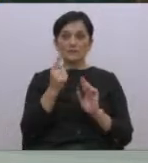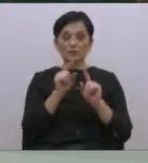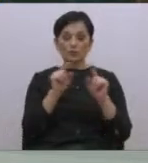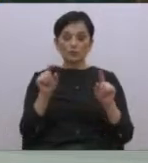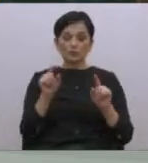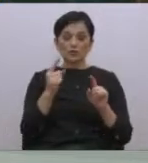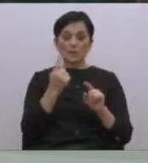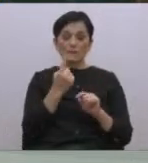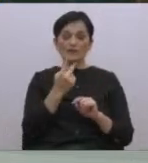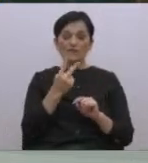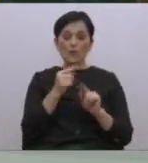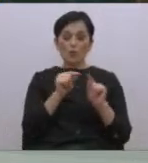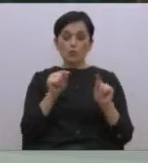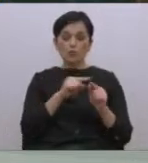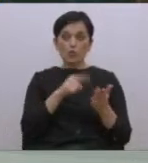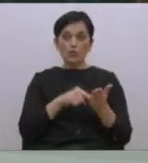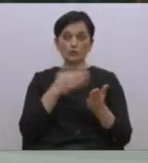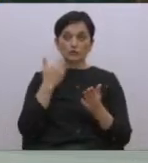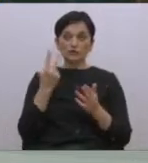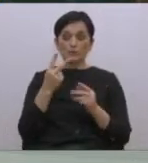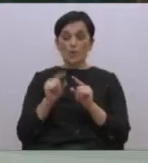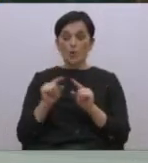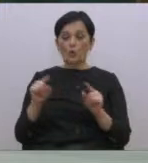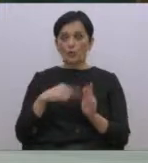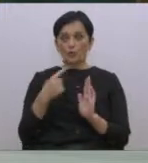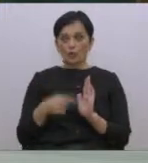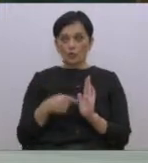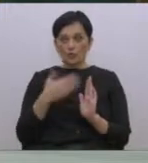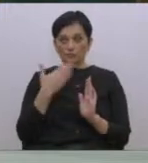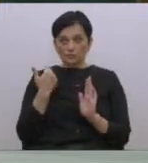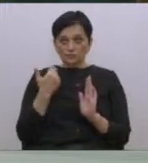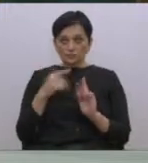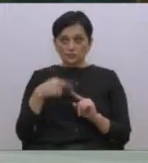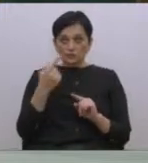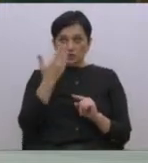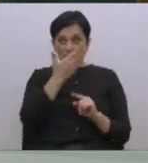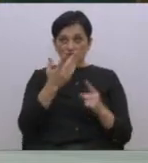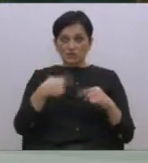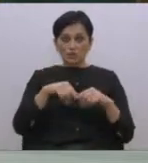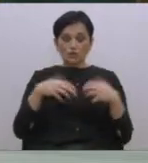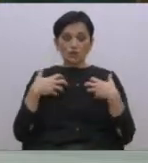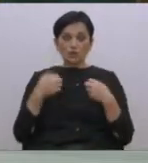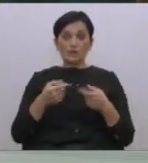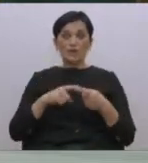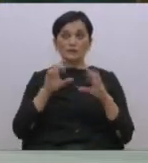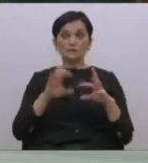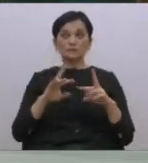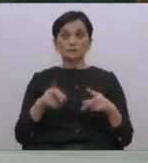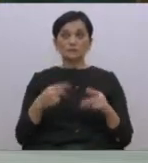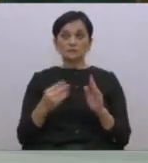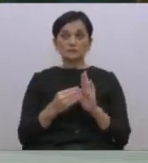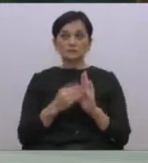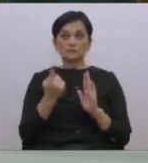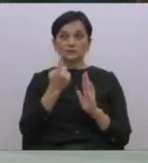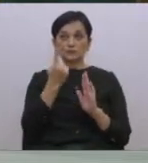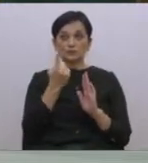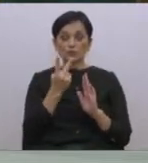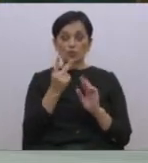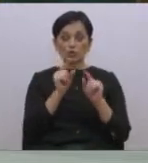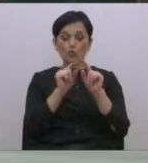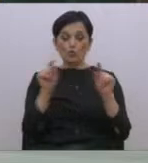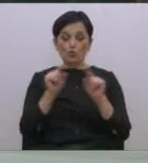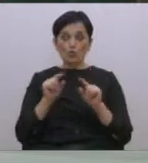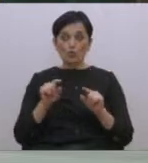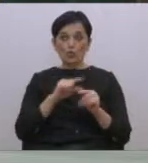pirul meore punctan, kitkhvebi araris, meore muhtan, kitkhvebi araris. Shemdegi sazgadobis jamtsolobis shesakhe kanushtsvleba. Pirul da meore